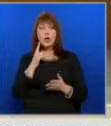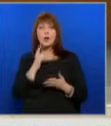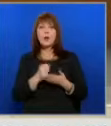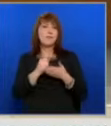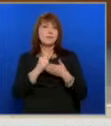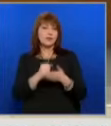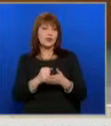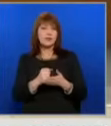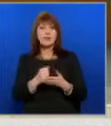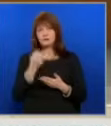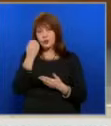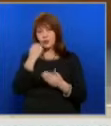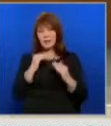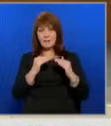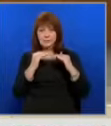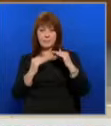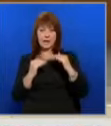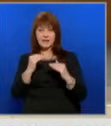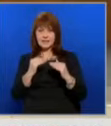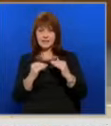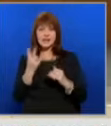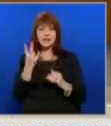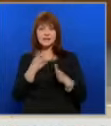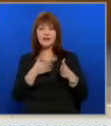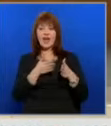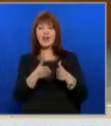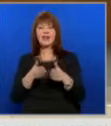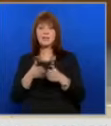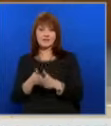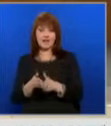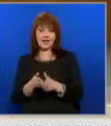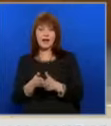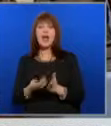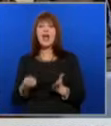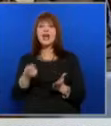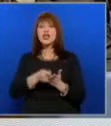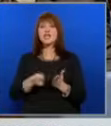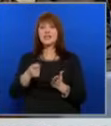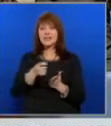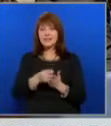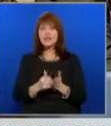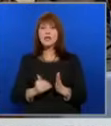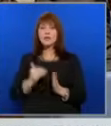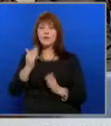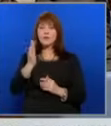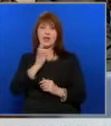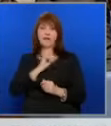Бюджета е добре балансиран и насочен основно в две направления – инвестиции и повишаване на доходите. Като